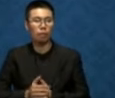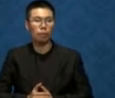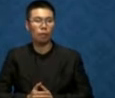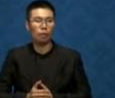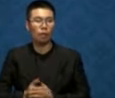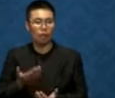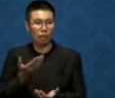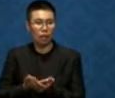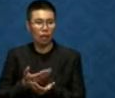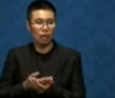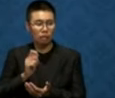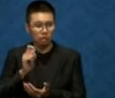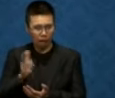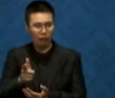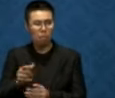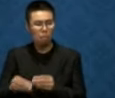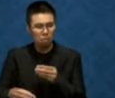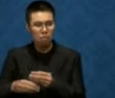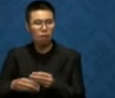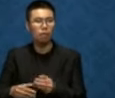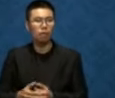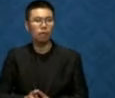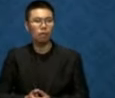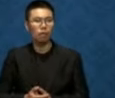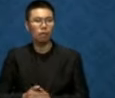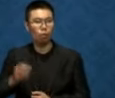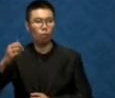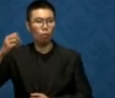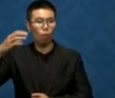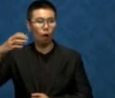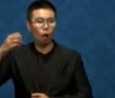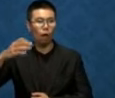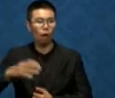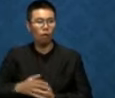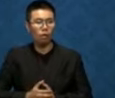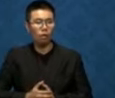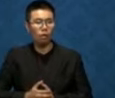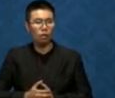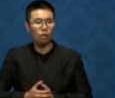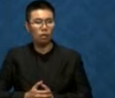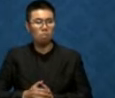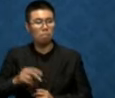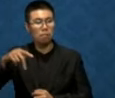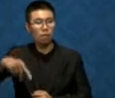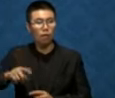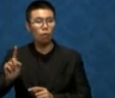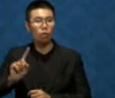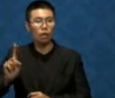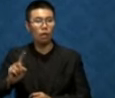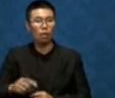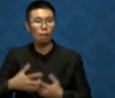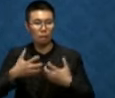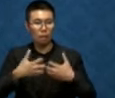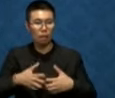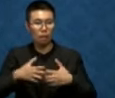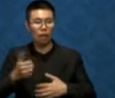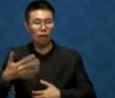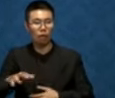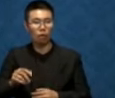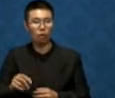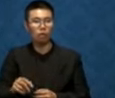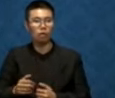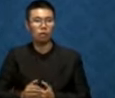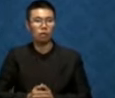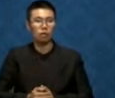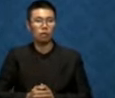ก็ต้องจ่ายไปด้วยนะครับเอ่อกระแสไฟฟ้านะครับความพิเศษของมันก็คือว่าผลิตมาแล้วเข้าสู่ระบบแล้ว